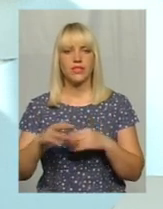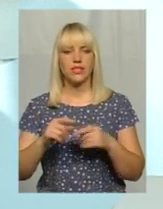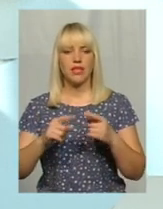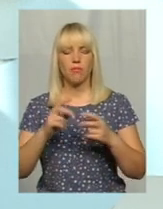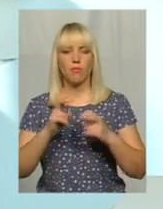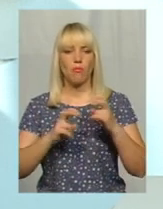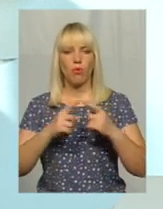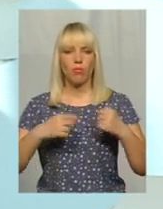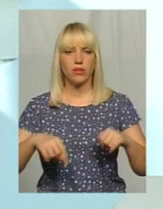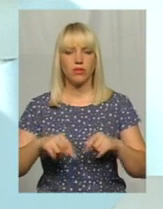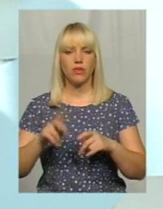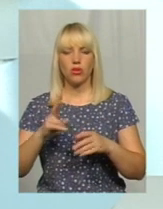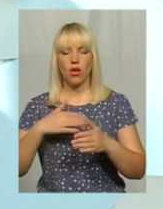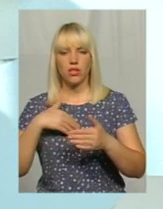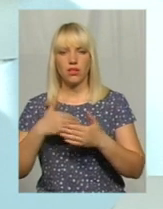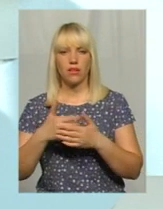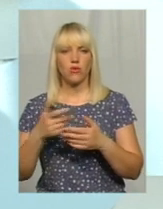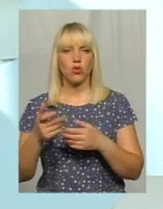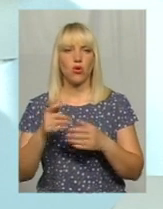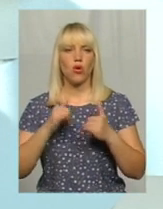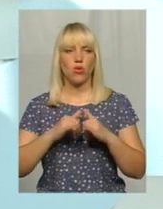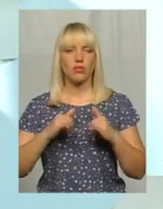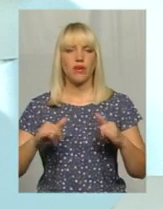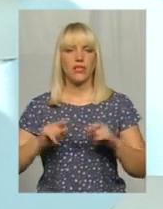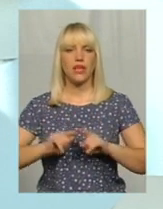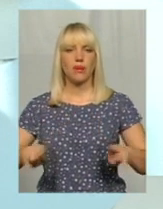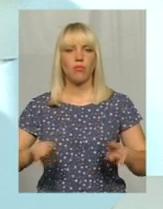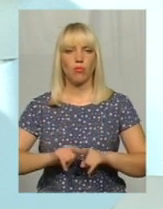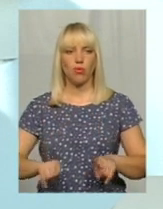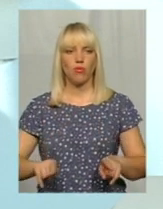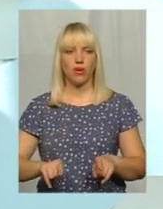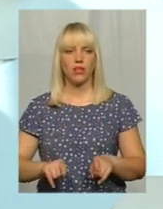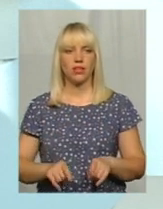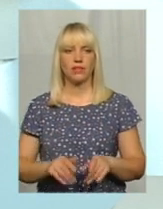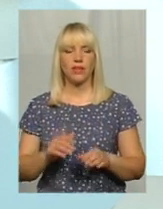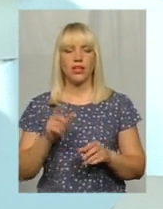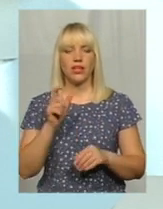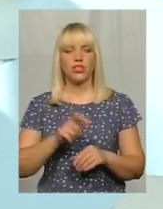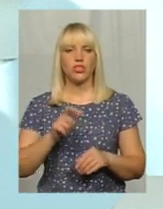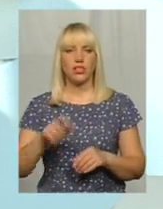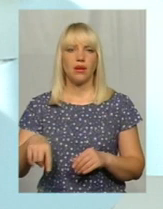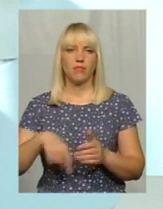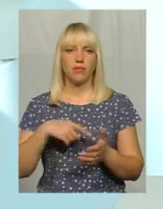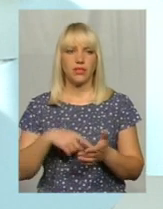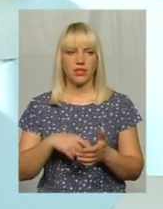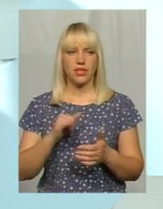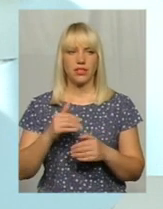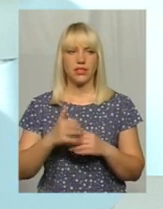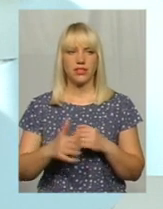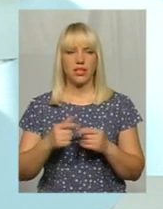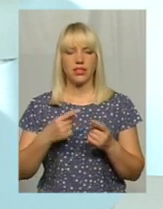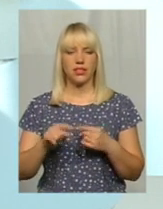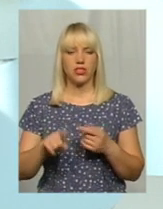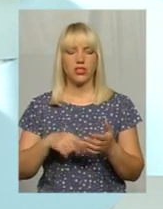місті активно розвиваються, і пропагувати серед жителів міста і серед, можливо,